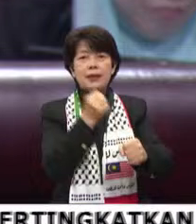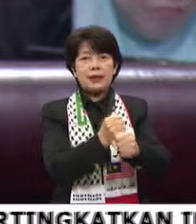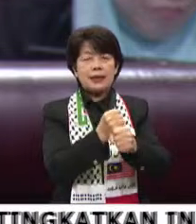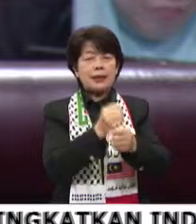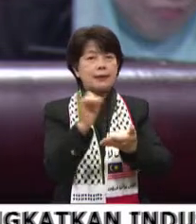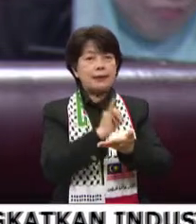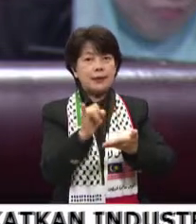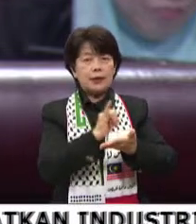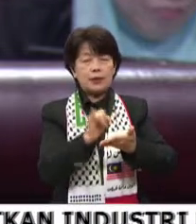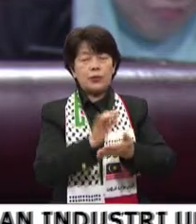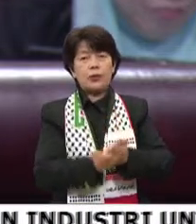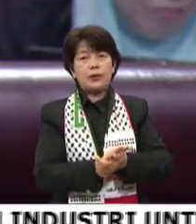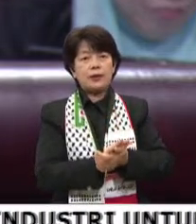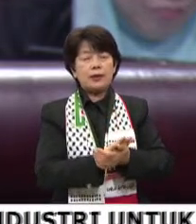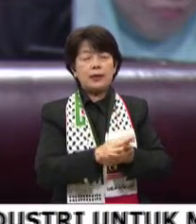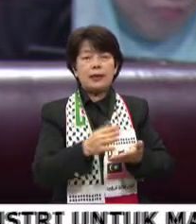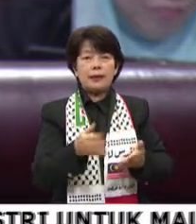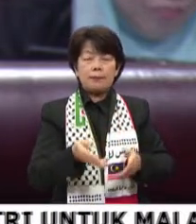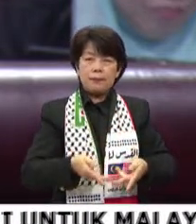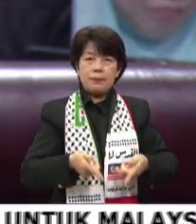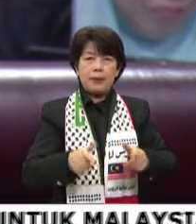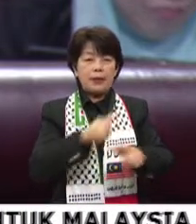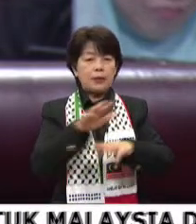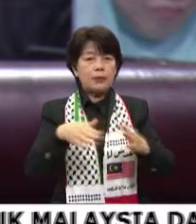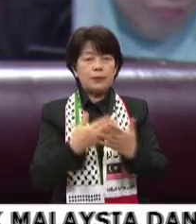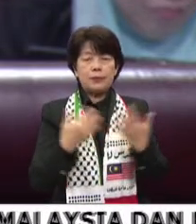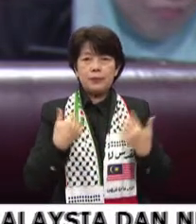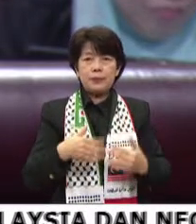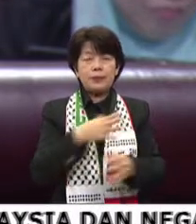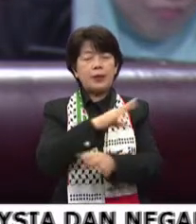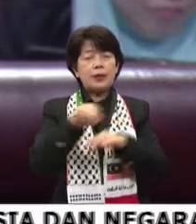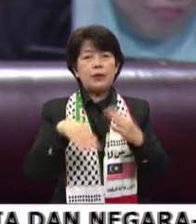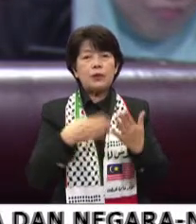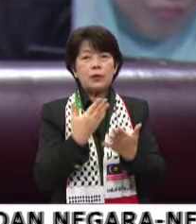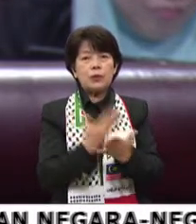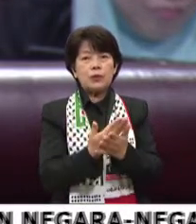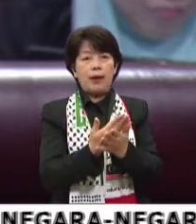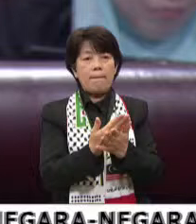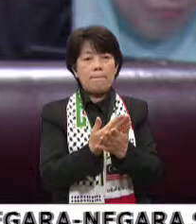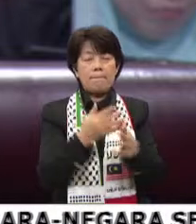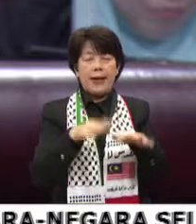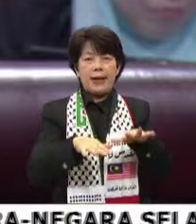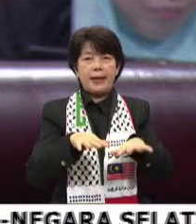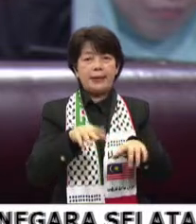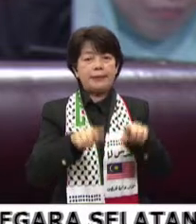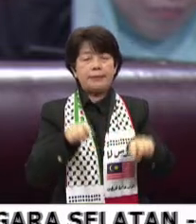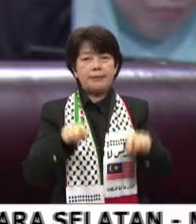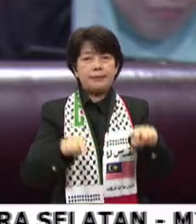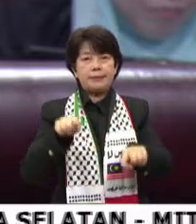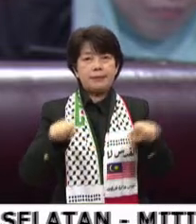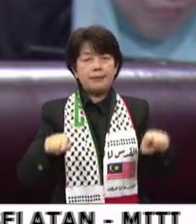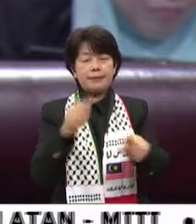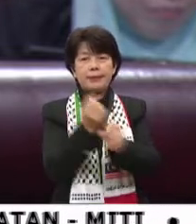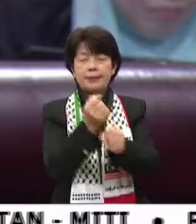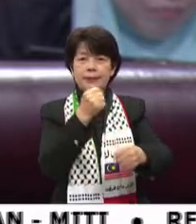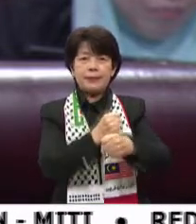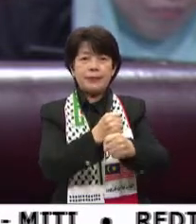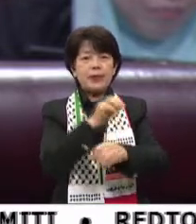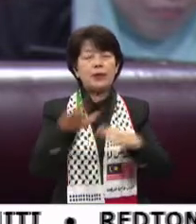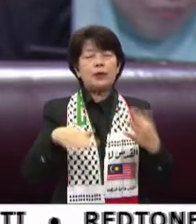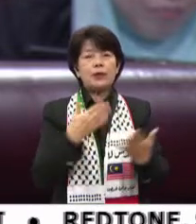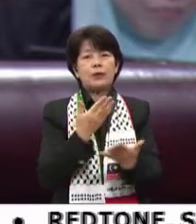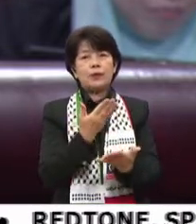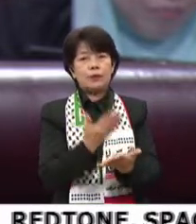industri dan membenarkan kepelbagaian dengan izin multiplisity kesatuan sekerja dalam